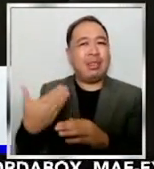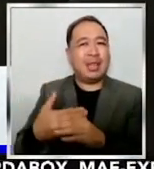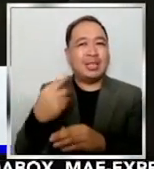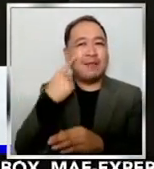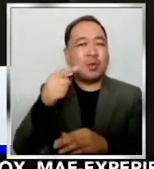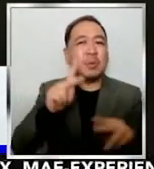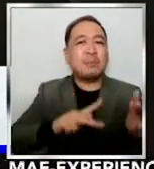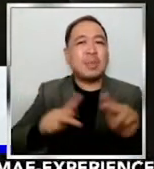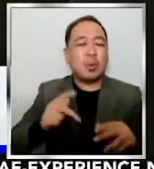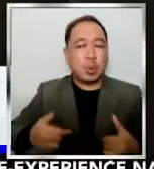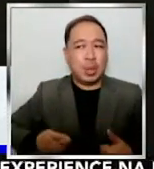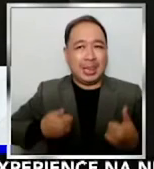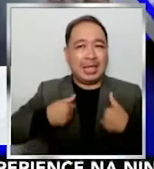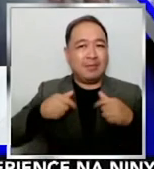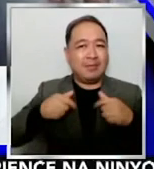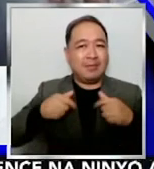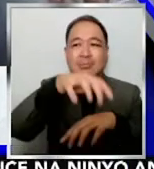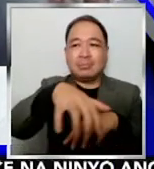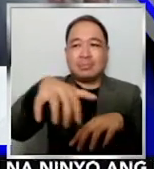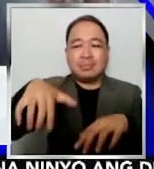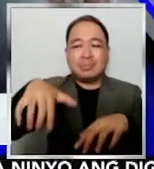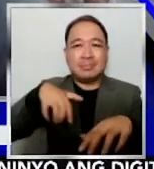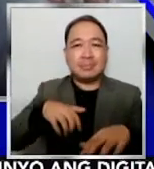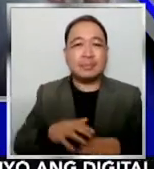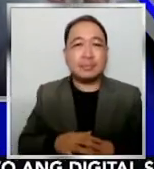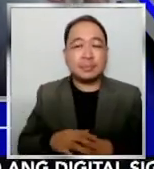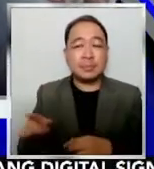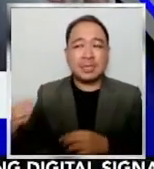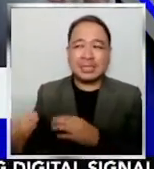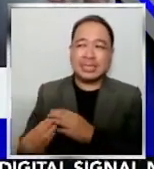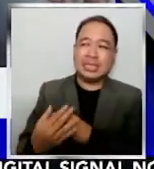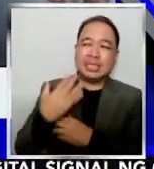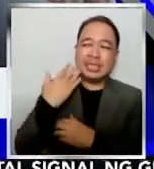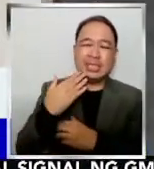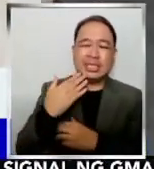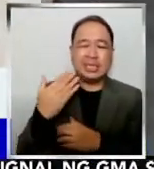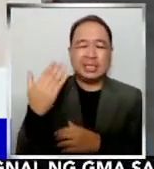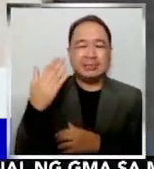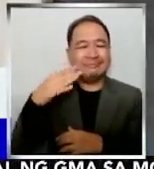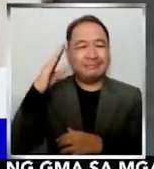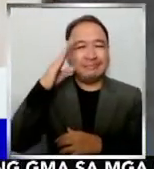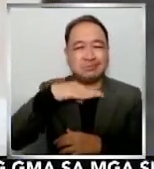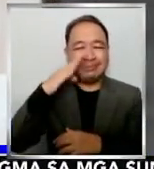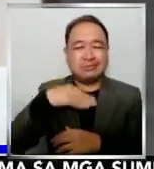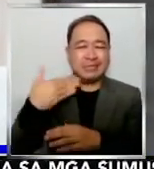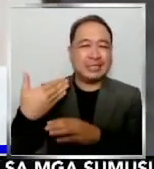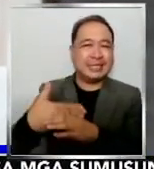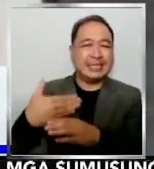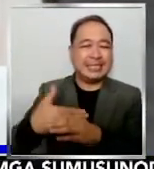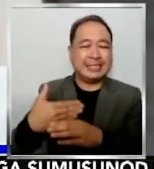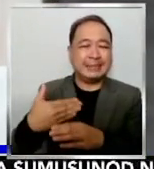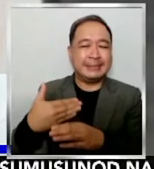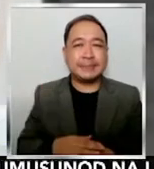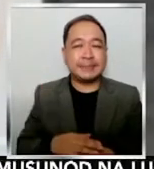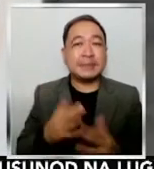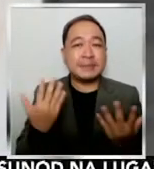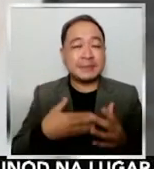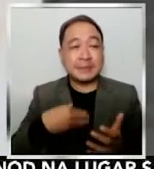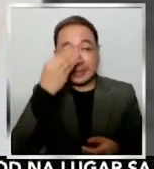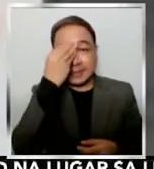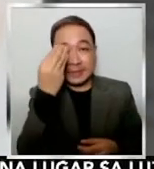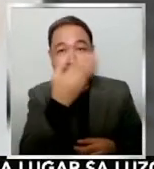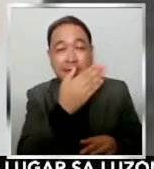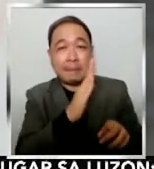amin po ang bagsak ng amoy, pumapasok po hanggang sa loob ng bahay namin. Inireklamo na raw nila ito sa Barangay San Jose